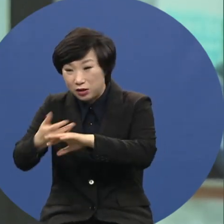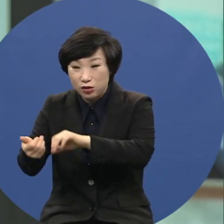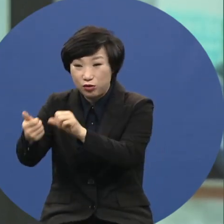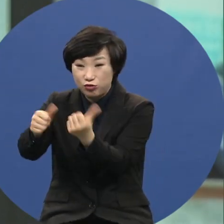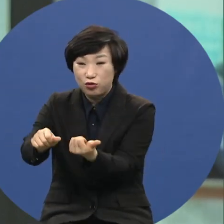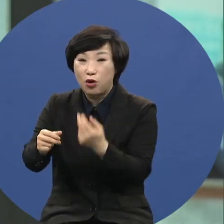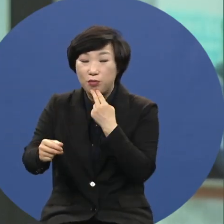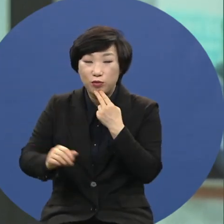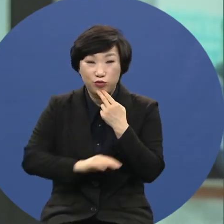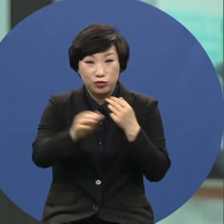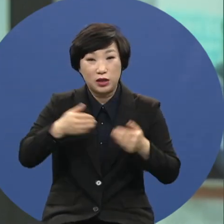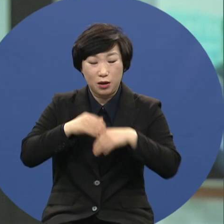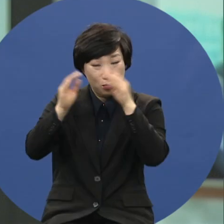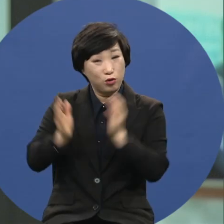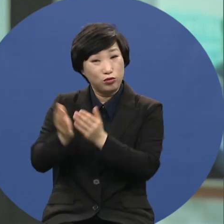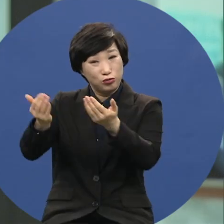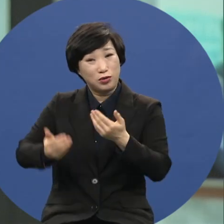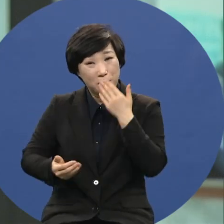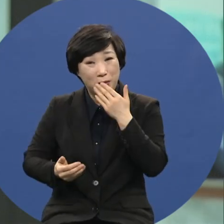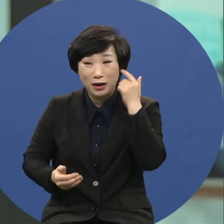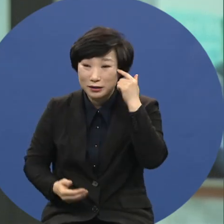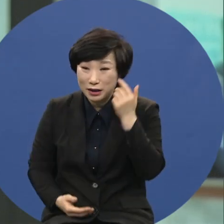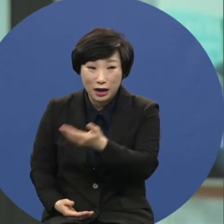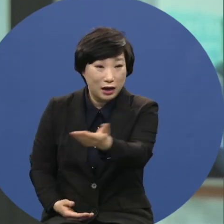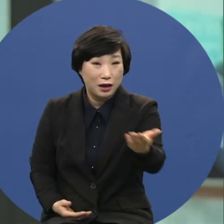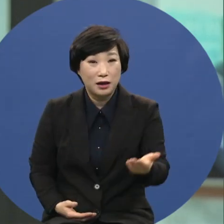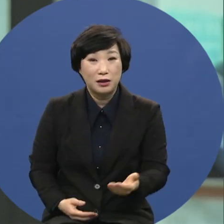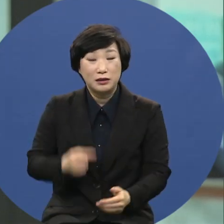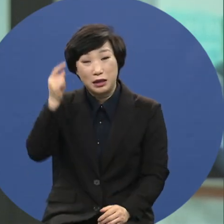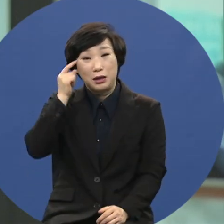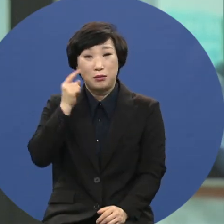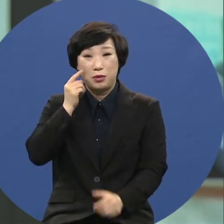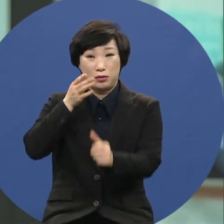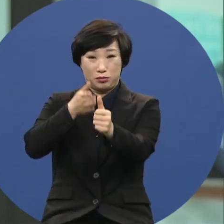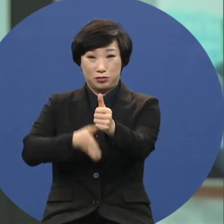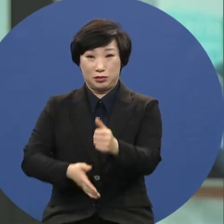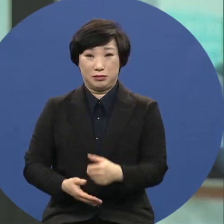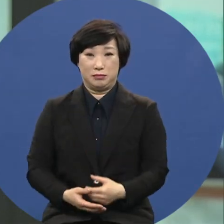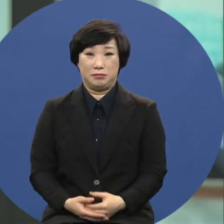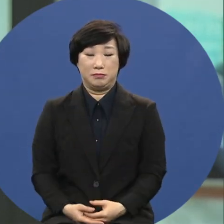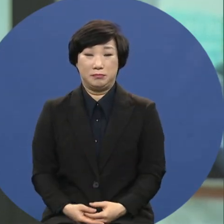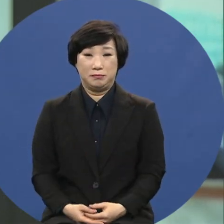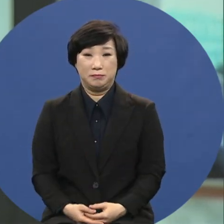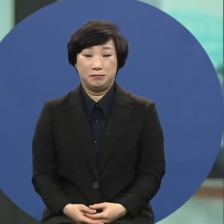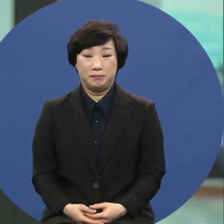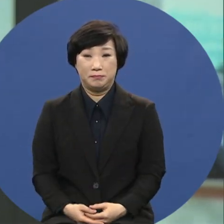죽고서야 어떻게 우리에게 다 줄 자기를 다 줄 수 있겠는가 생각 한번 해보셔라 그 말이.